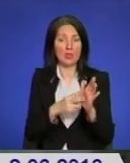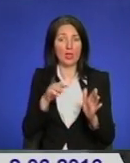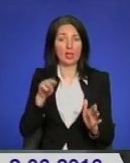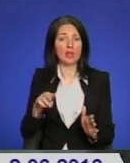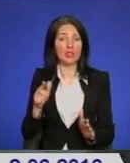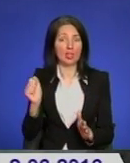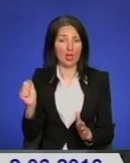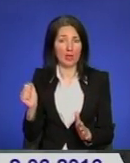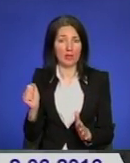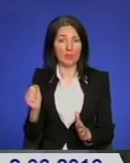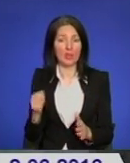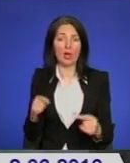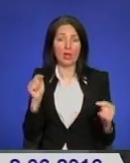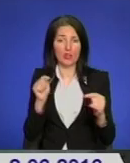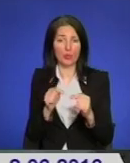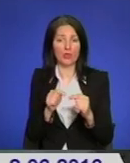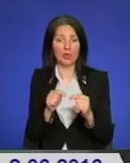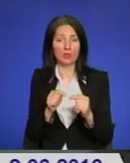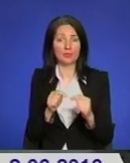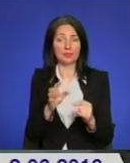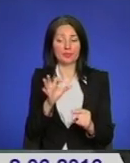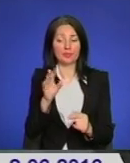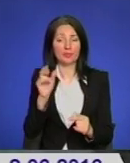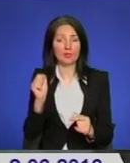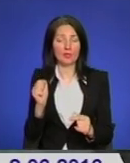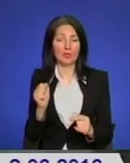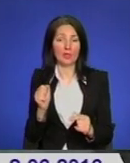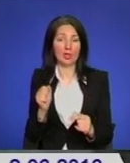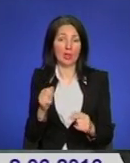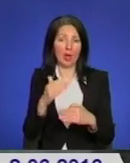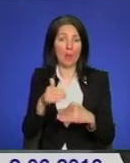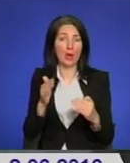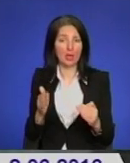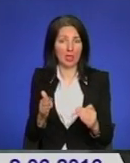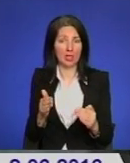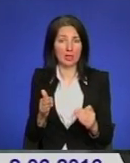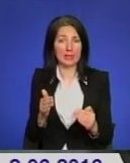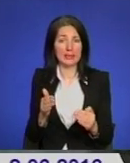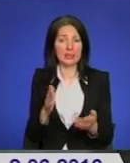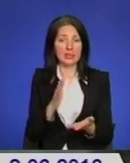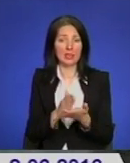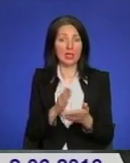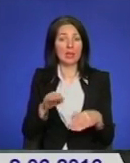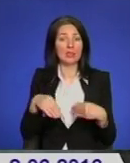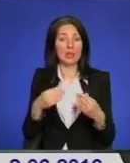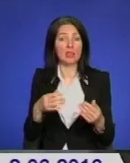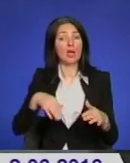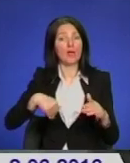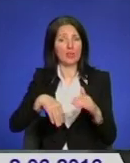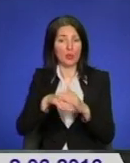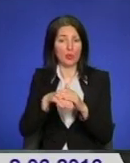гривень. Відповідно, соціальний пакет. Соціальний пакет – це і надання